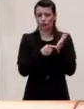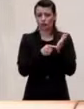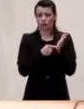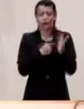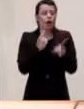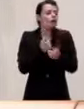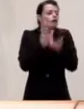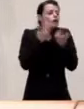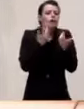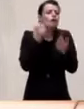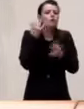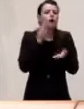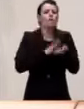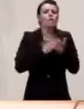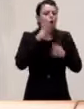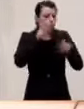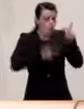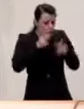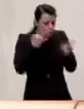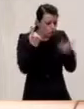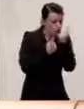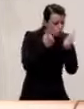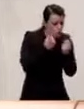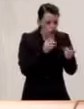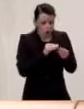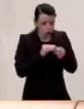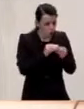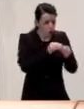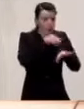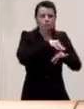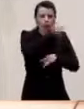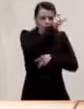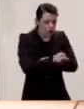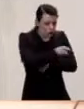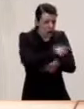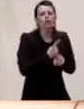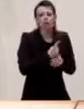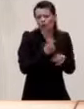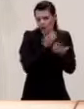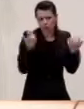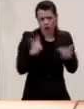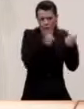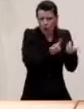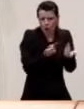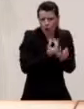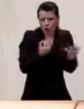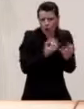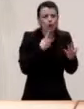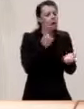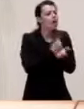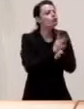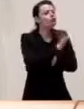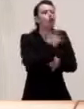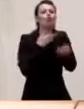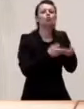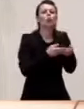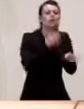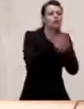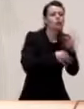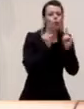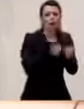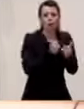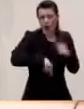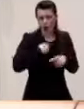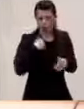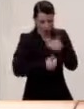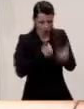logicamente finale delle condizioni del paziente e delle necessità assistenziali del paziente, indipendentemente quindi da